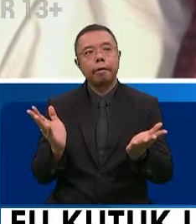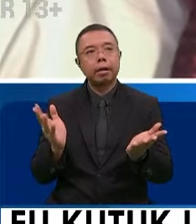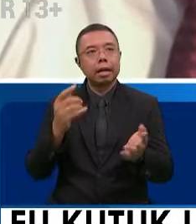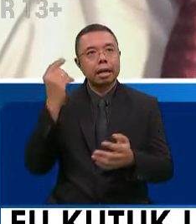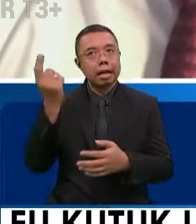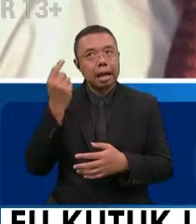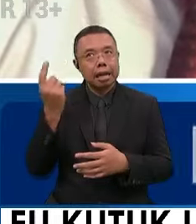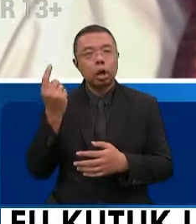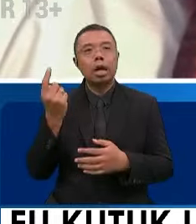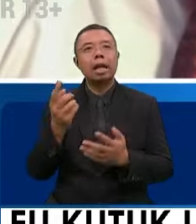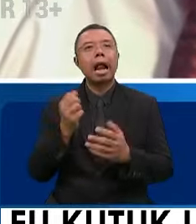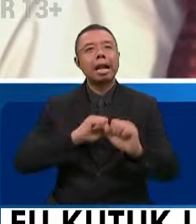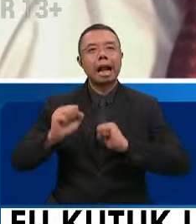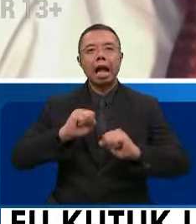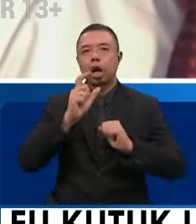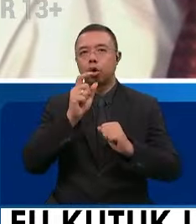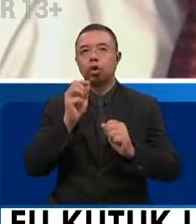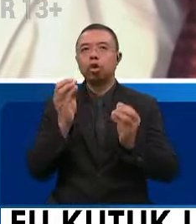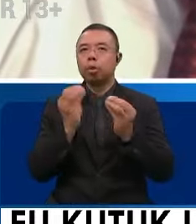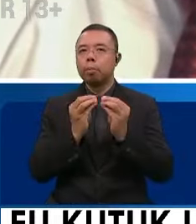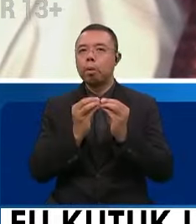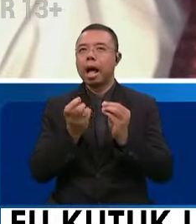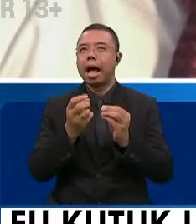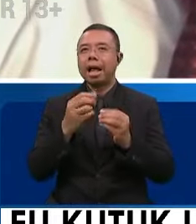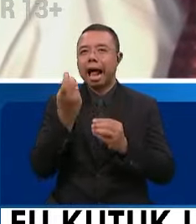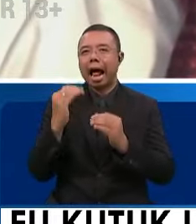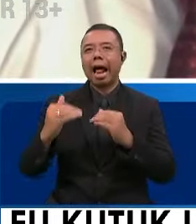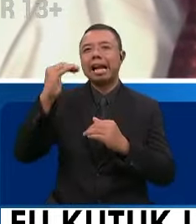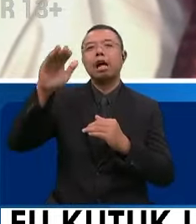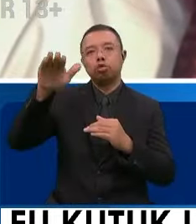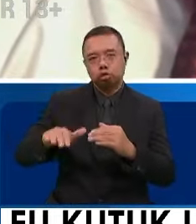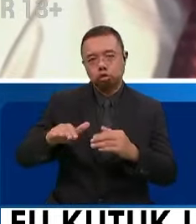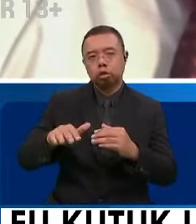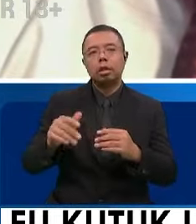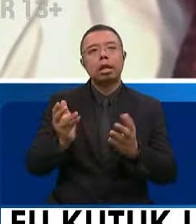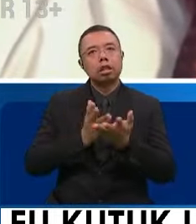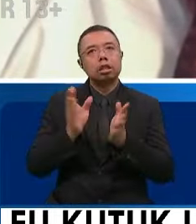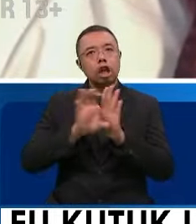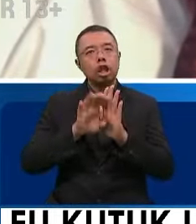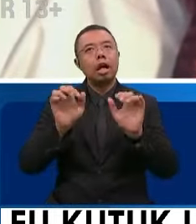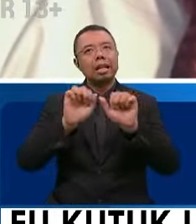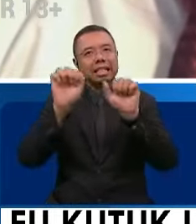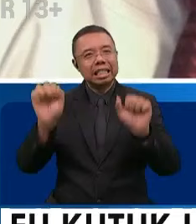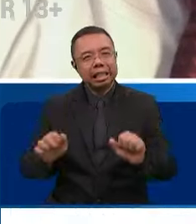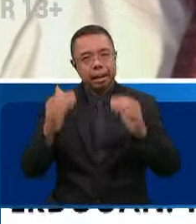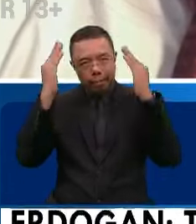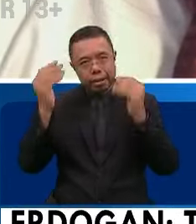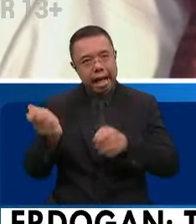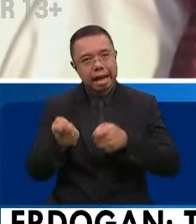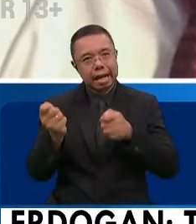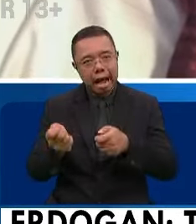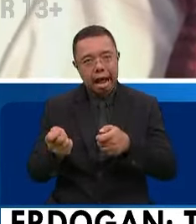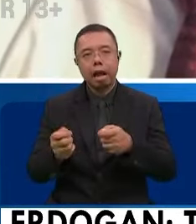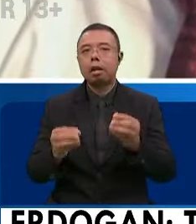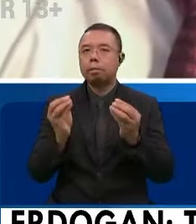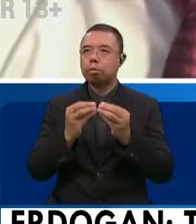pengendalian inflasi pangan. Tentunya ini yang menyasar terkait dengan mekanisasi pertanian, kemudian penguatan